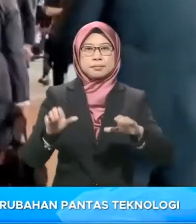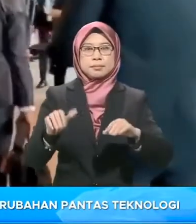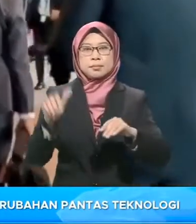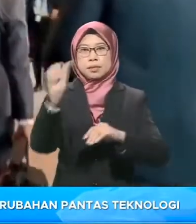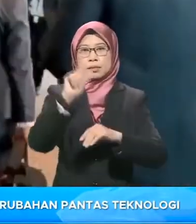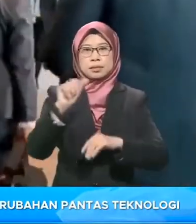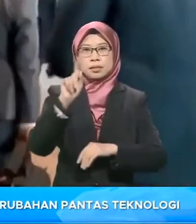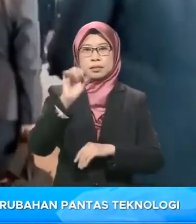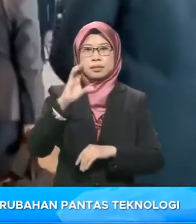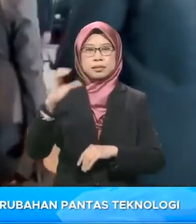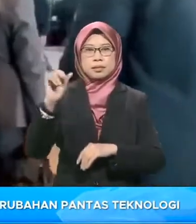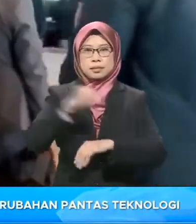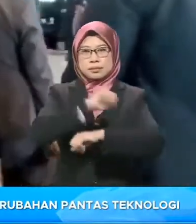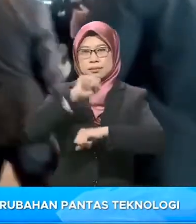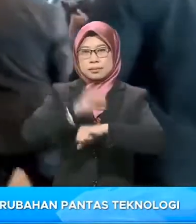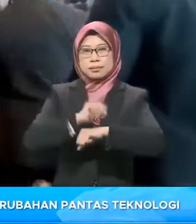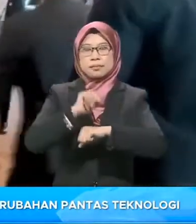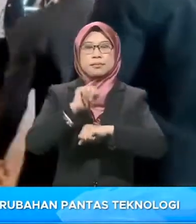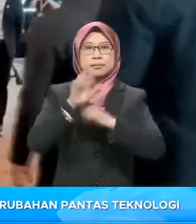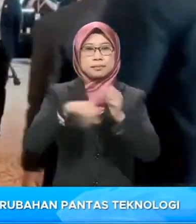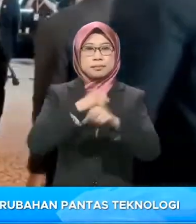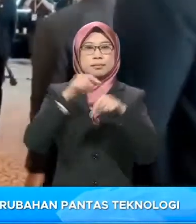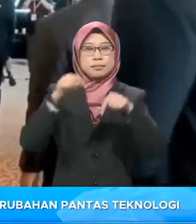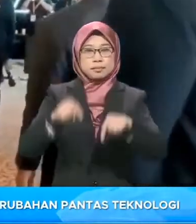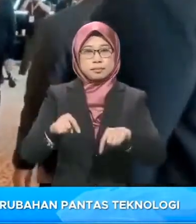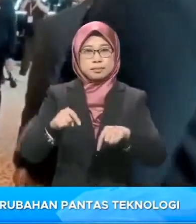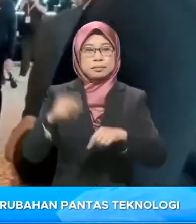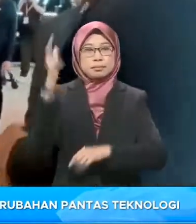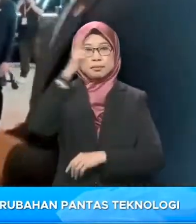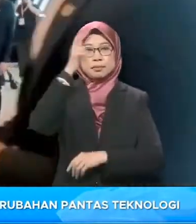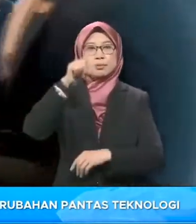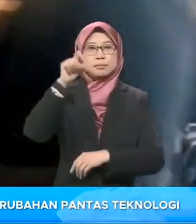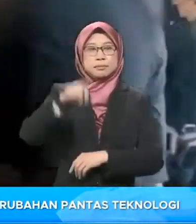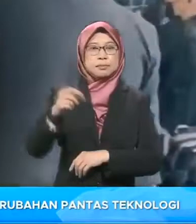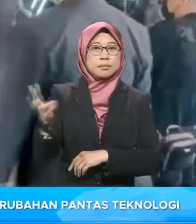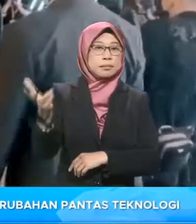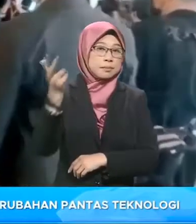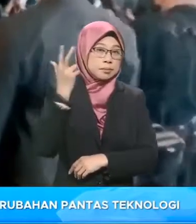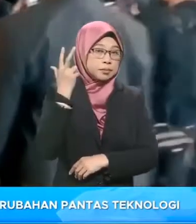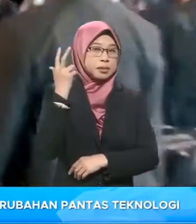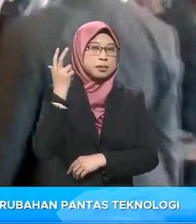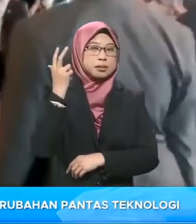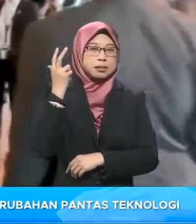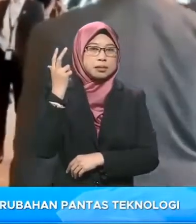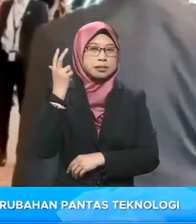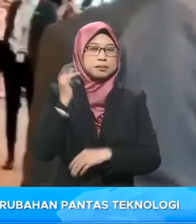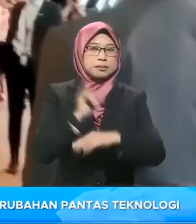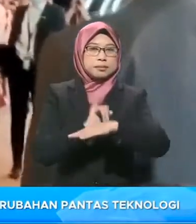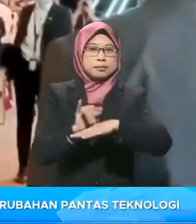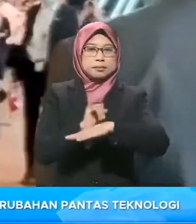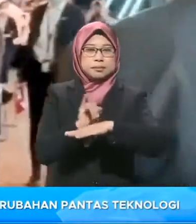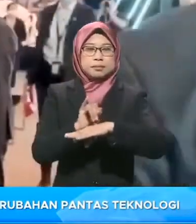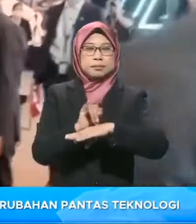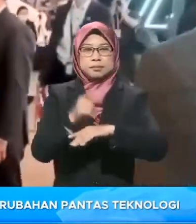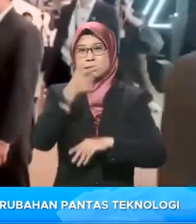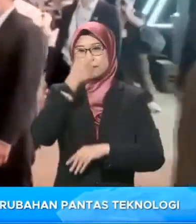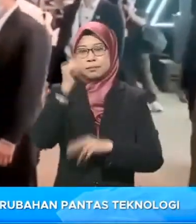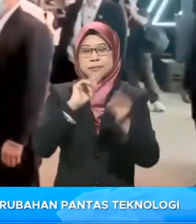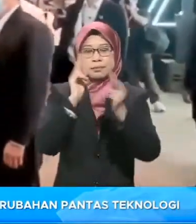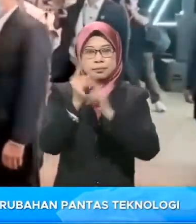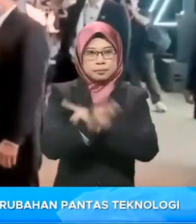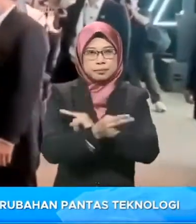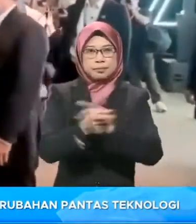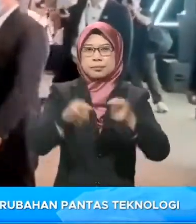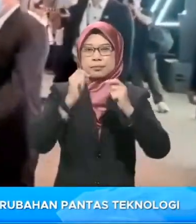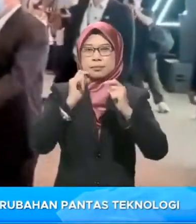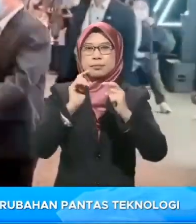Tech by Singapore 2022 berkata, oleh itu kerajaan perlu mendengar daripada lebih pihak industri memandangkan perubahan